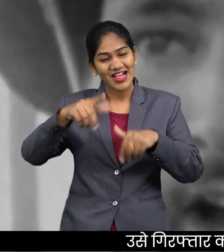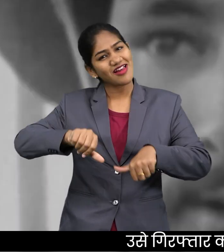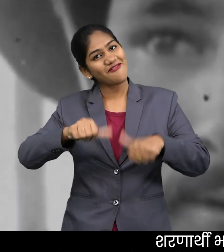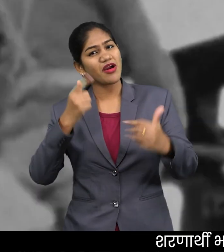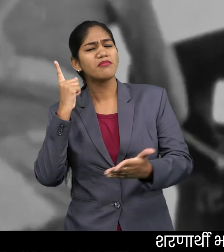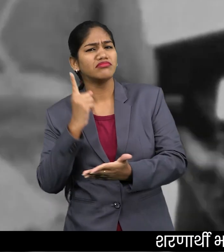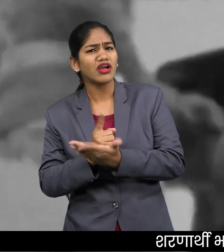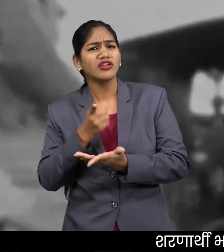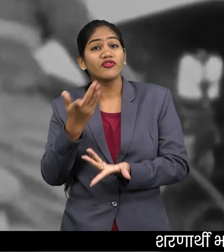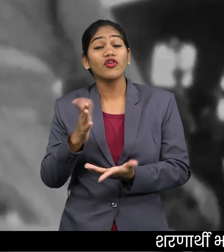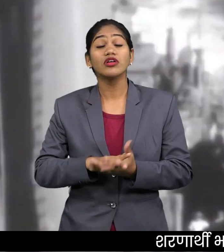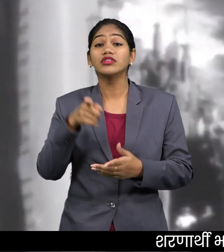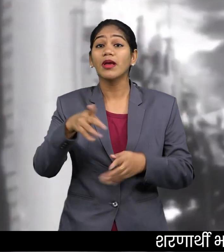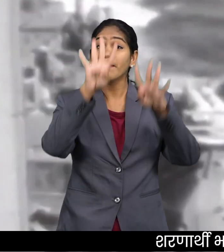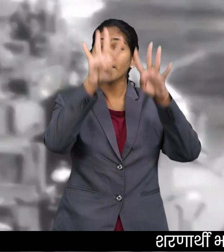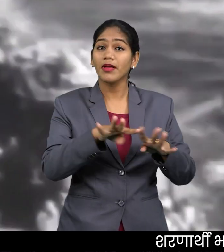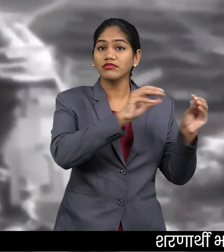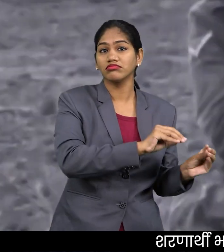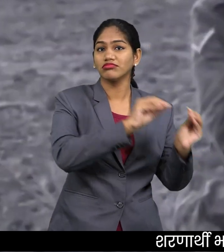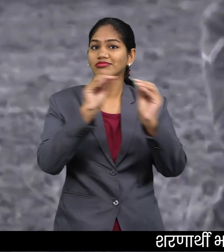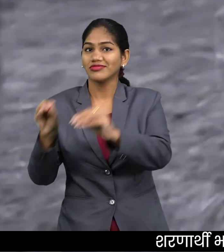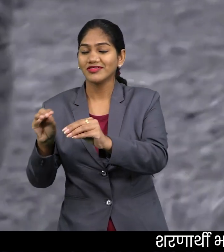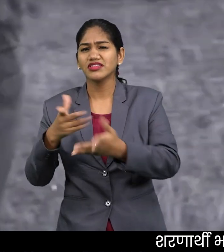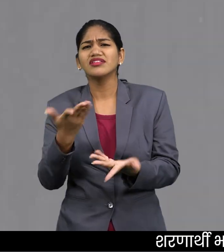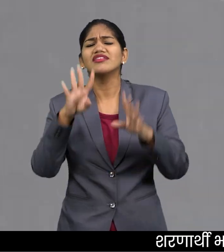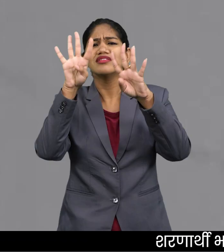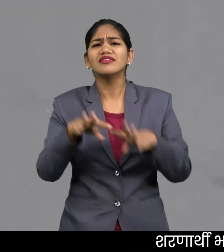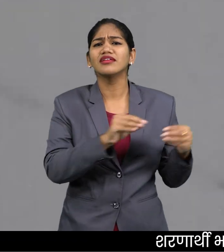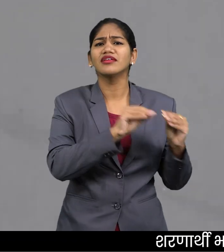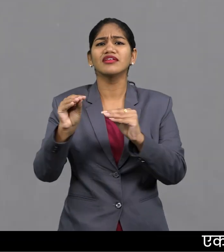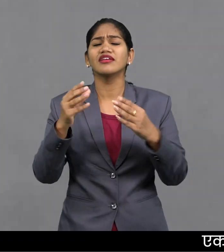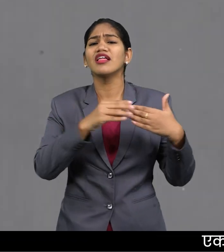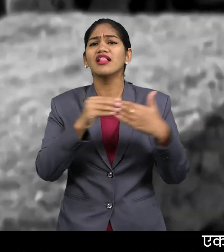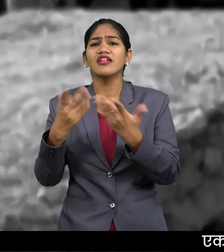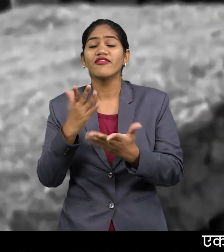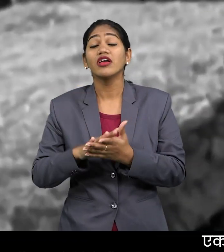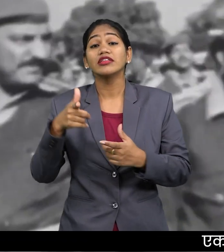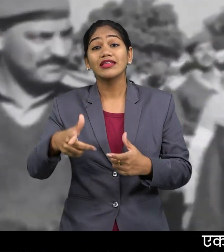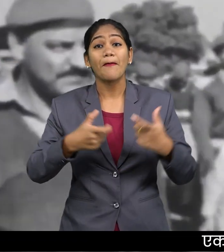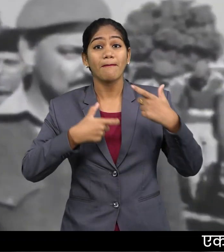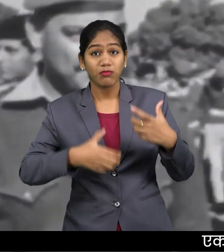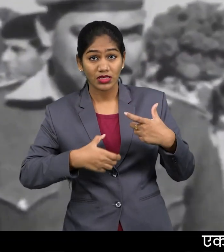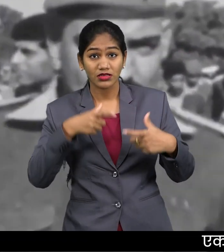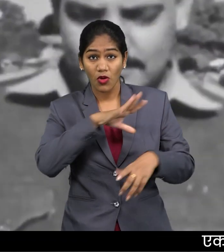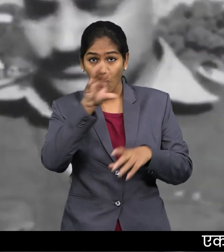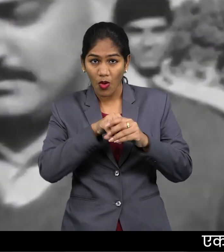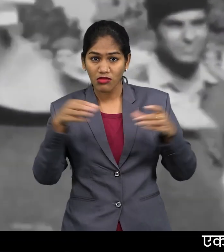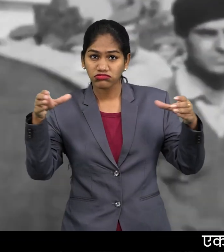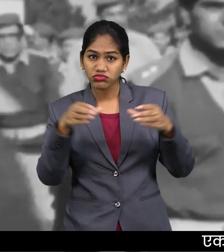हुआ। शरणार्थी भारत चले गए, जबकि बांग्लादेश में एक मुक्ति आंदोलन शुरू हुआ